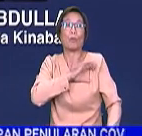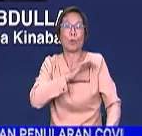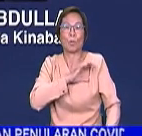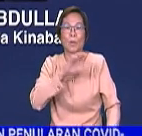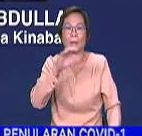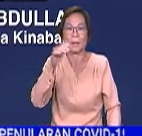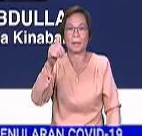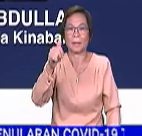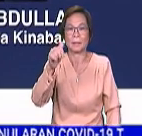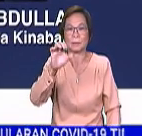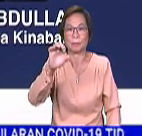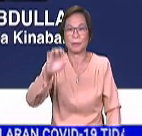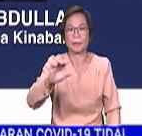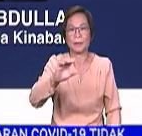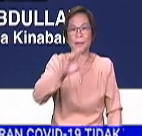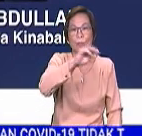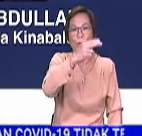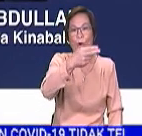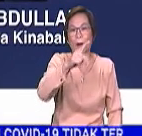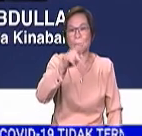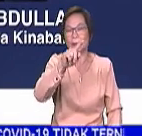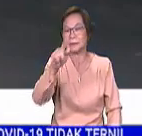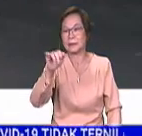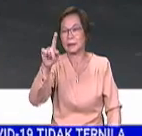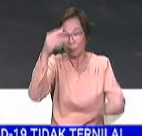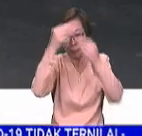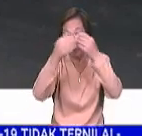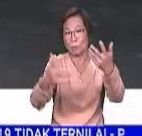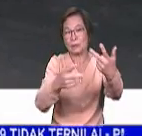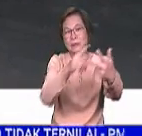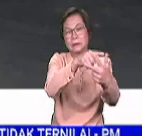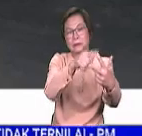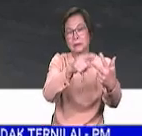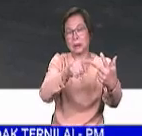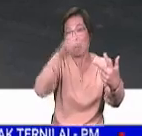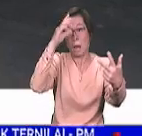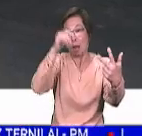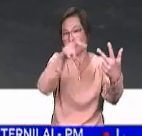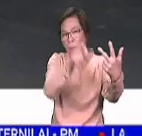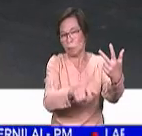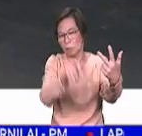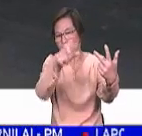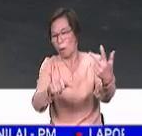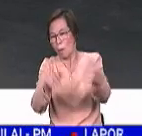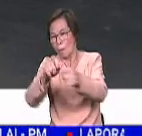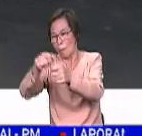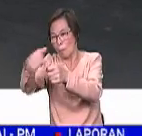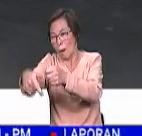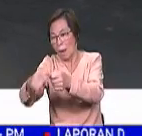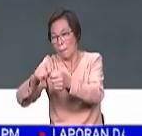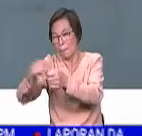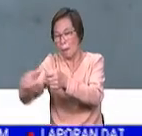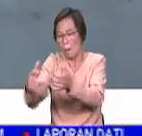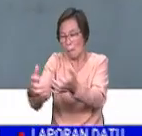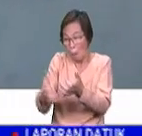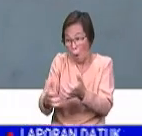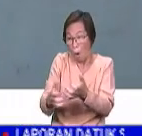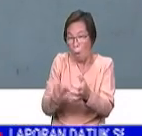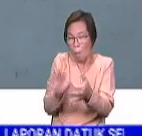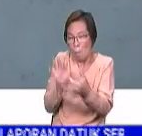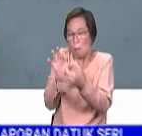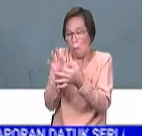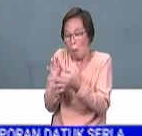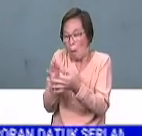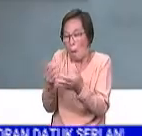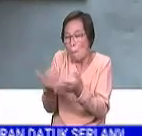Kinabalu SCTV Muhammad Zaini Abdullah memaklumkan tiga lelaki berkenaan dipercayai mengenakan bayaran kepada mereka yang ingin membuat